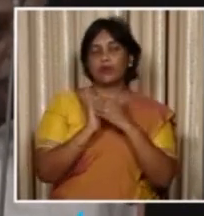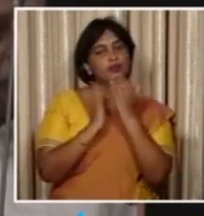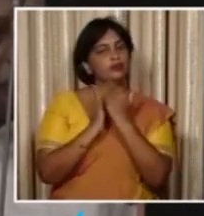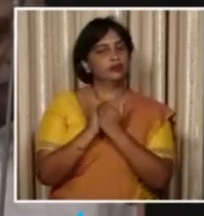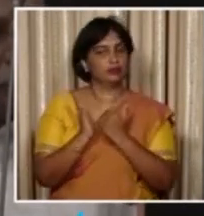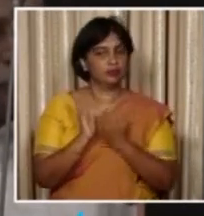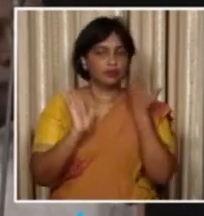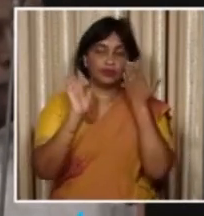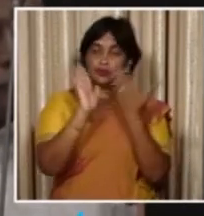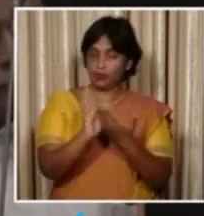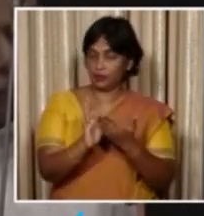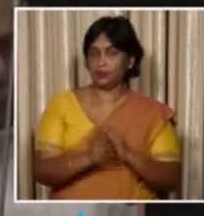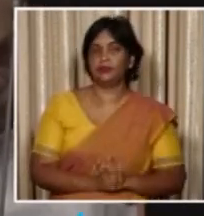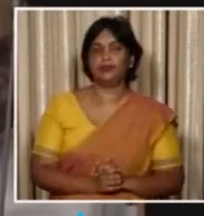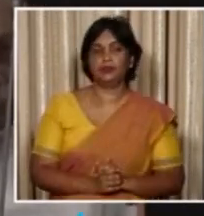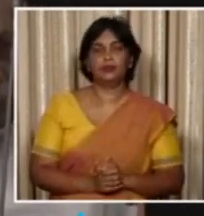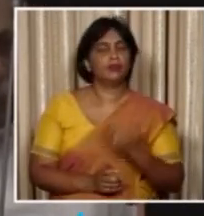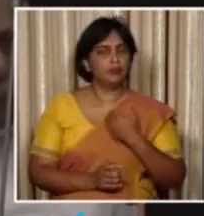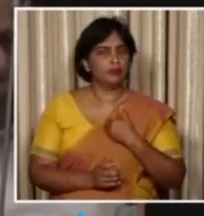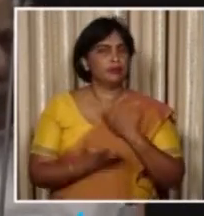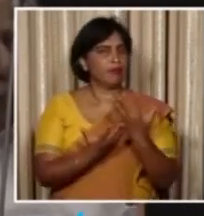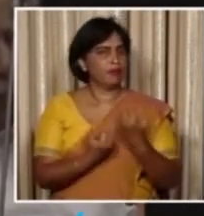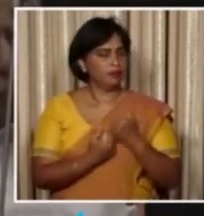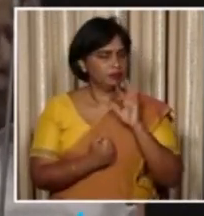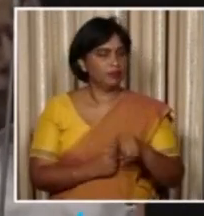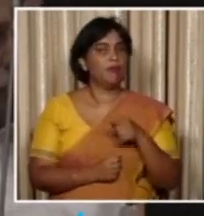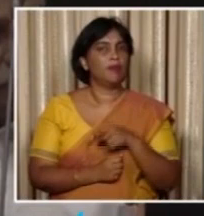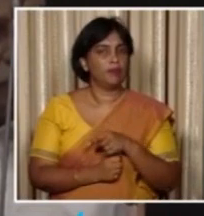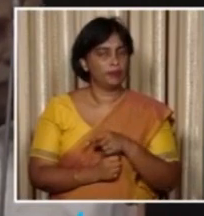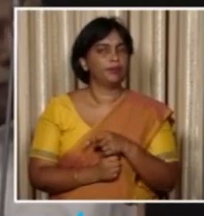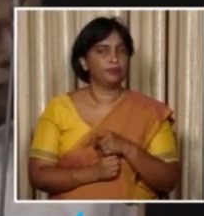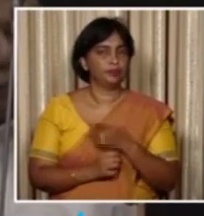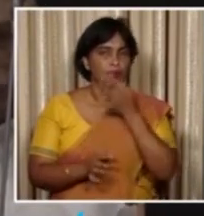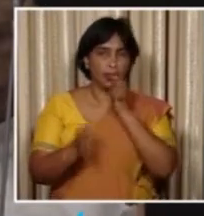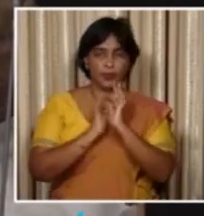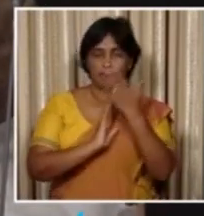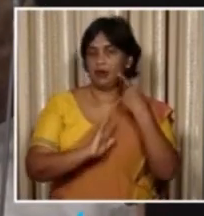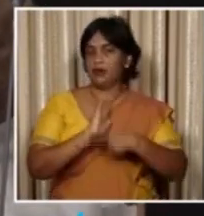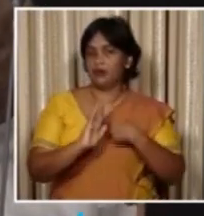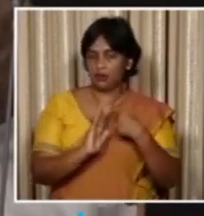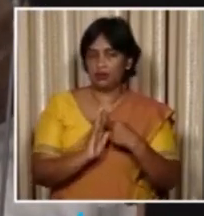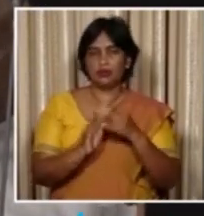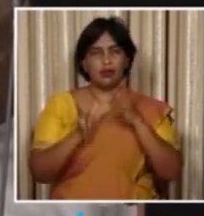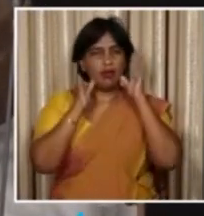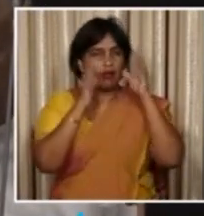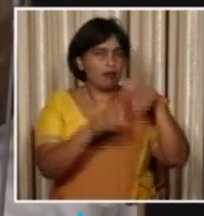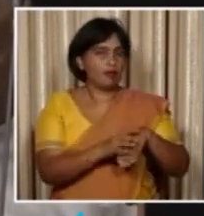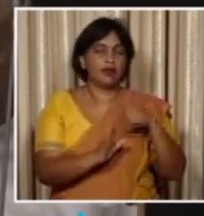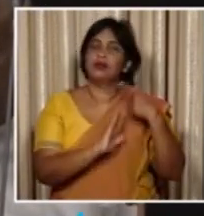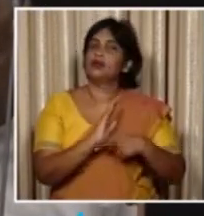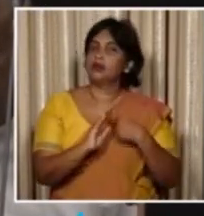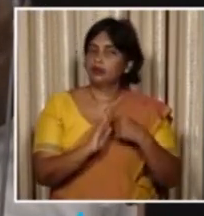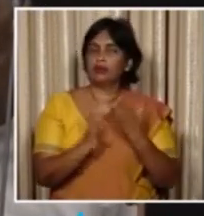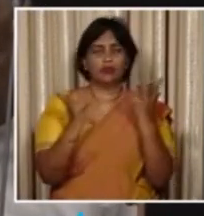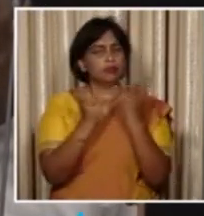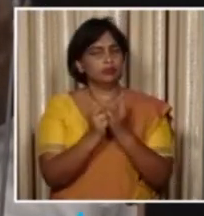ಒಬ್ಬ ಹಮುವೆ ಇದಿರ್ಪತ್ಕರ ಮಠ ಬಾರಗತ್ತೆ ಗಿನಿಗತ್ತು ರಟ ಅಪಾಯಟ ವೆಟ್ನು ರಟ